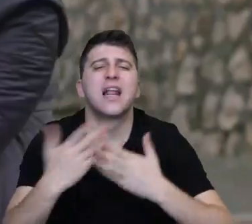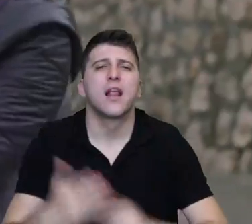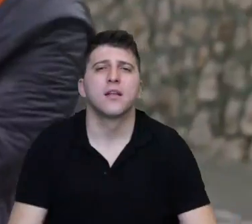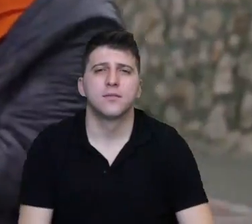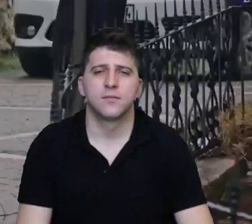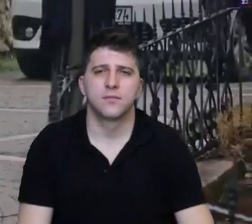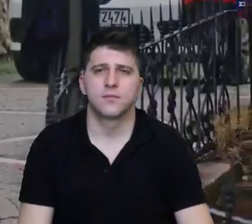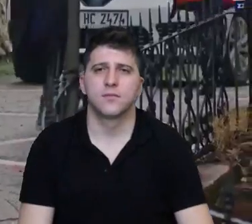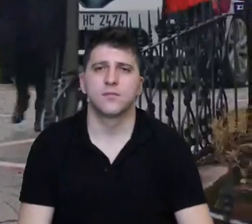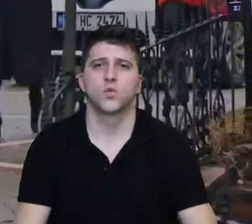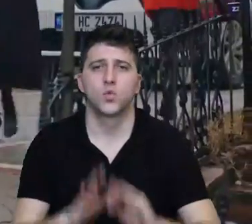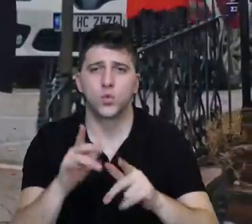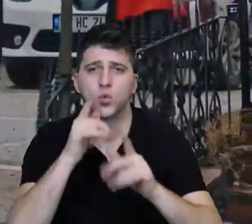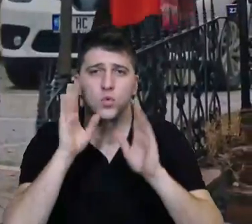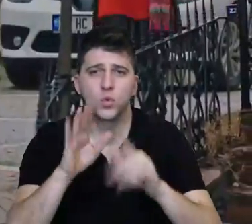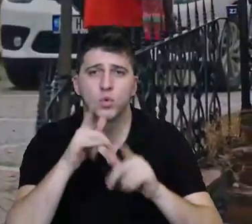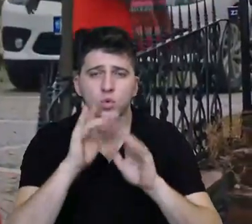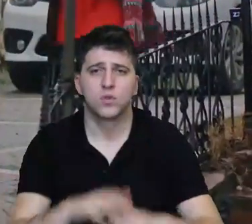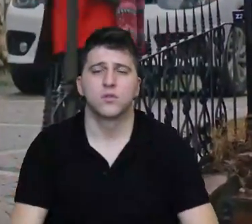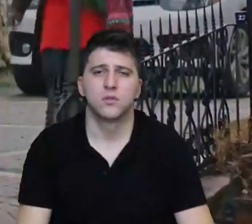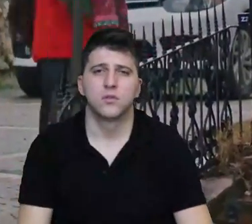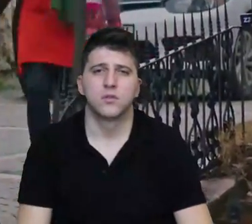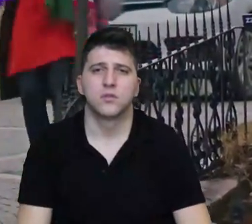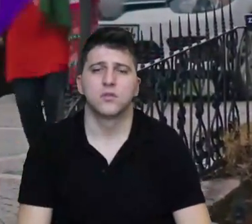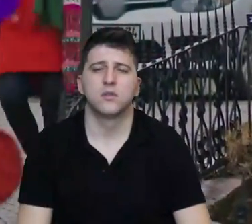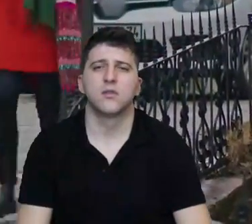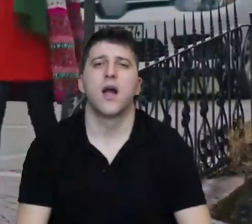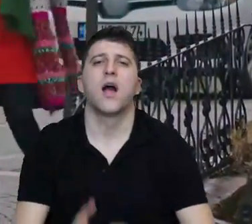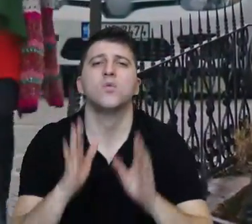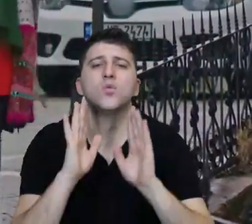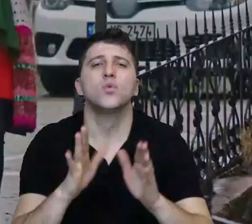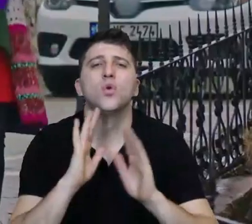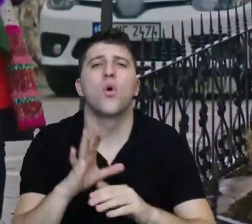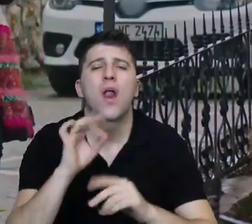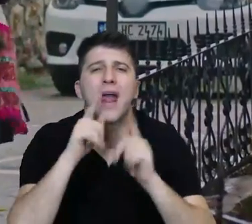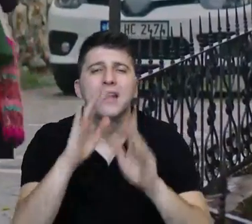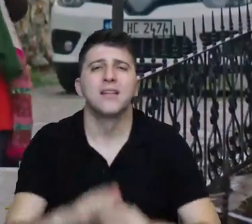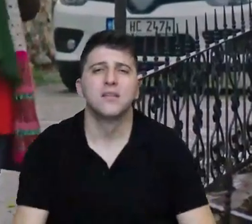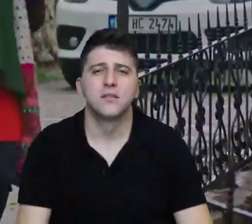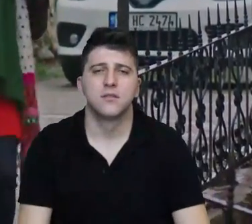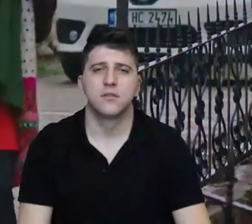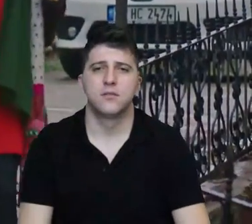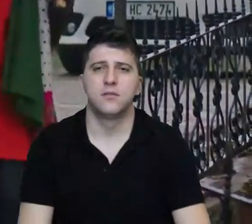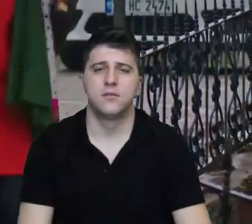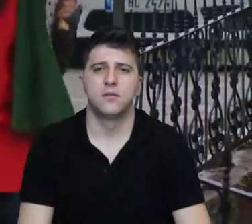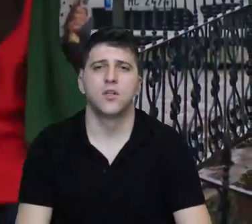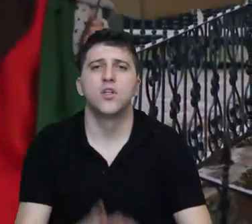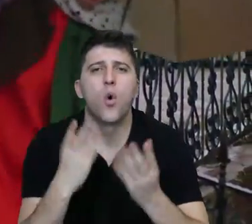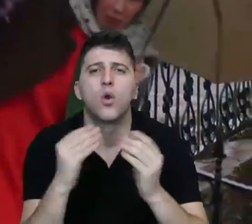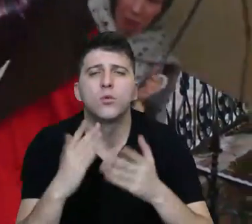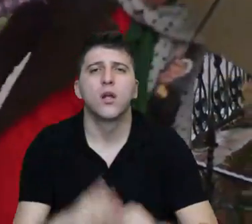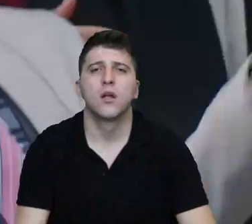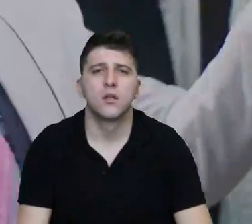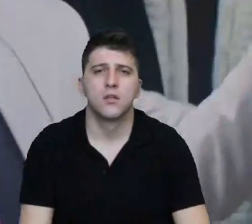Ne diyorsun lan? Delirdin mi ya? Aysu'yla Gökçe yukarıdan geliyor. Oraya! Dur bakayım bak. Ne oluyor